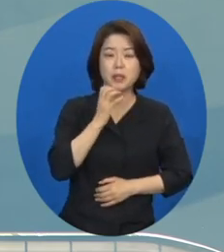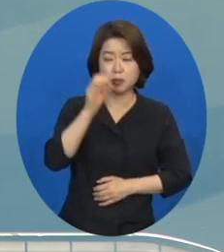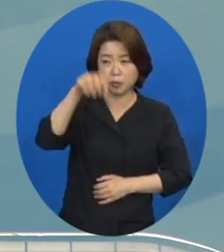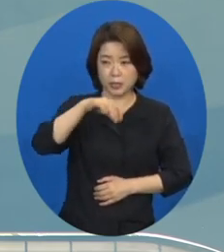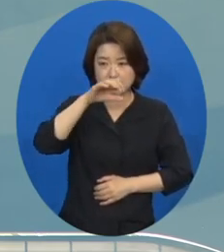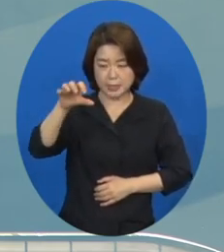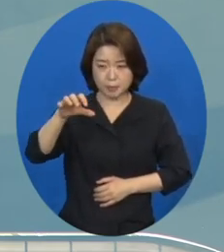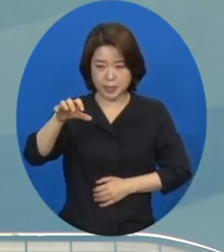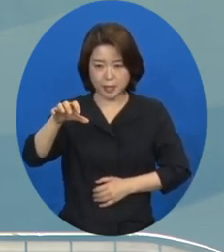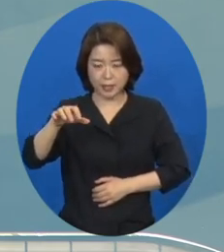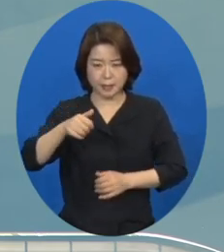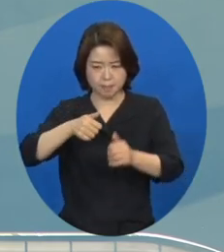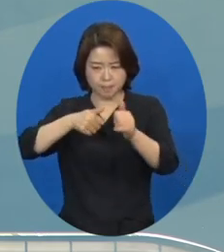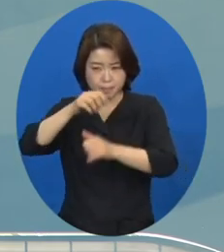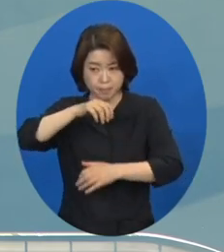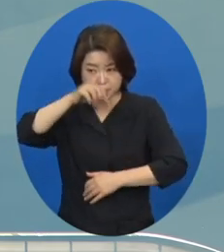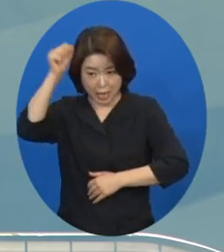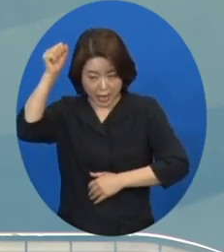아니에요.